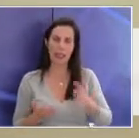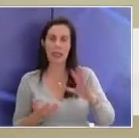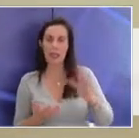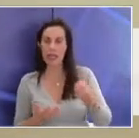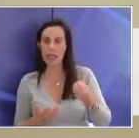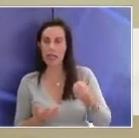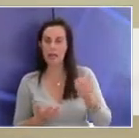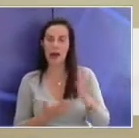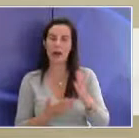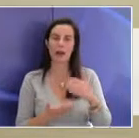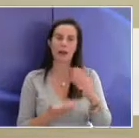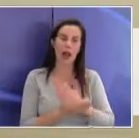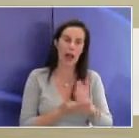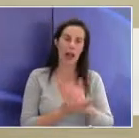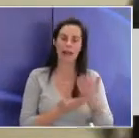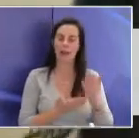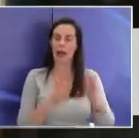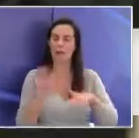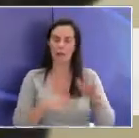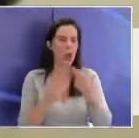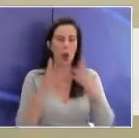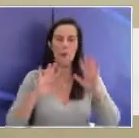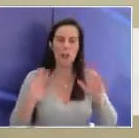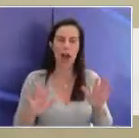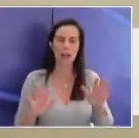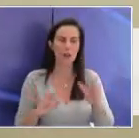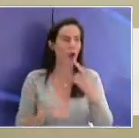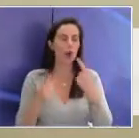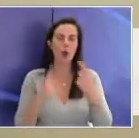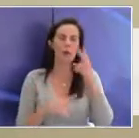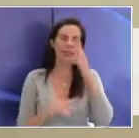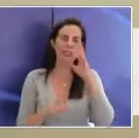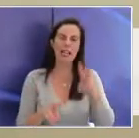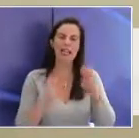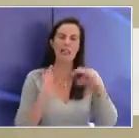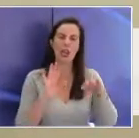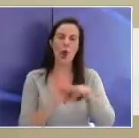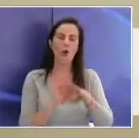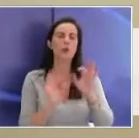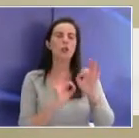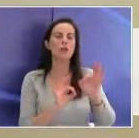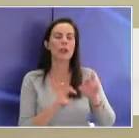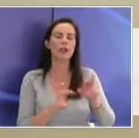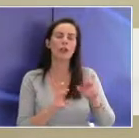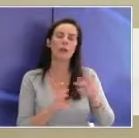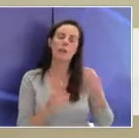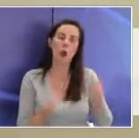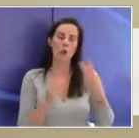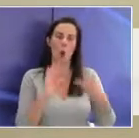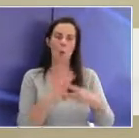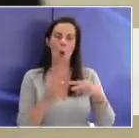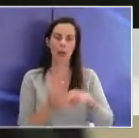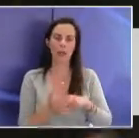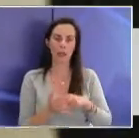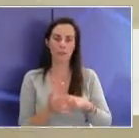בהחלטת ממשלה או היעדים יהיו בחקיקה ראשית, זה לא כזה משנה. כל אחד מנסה לנצל את החוק הזה לצרכיו הפוליטיים. בוא